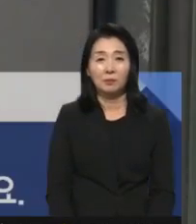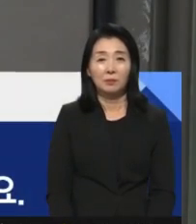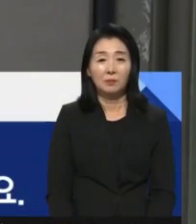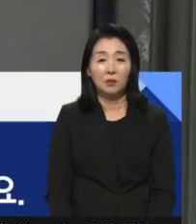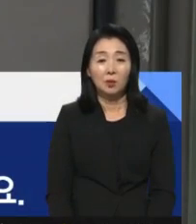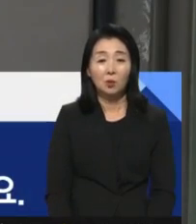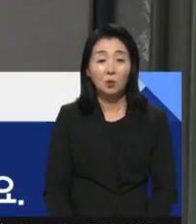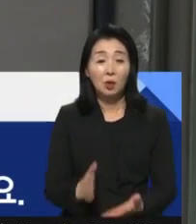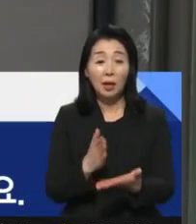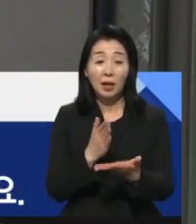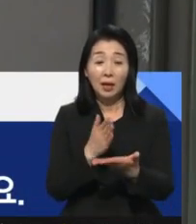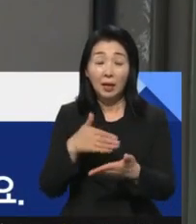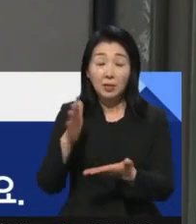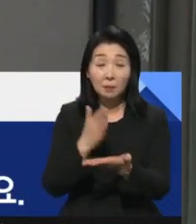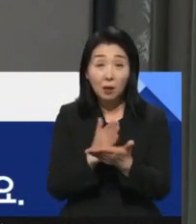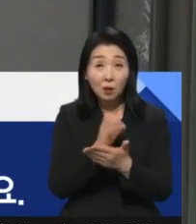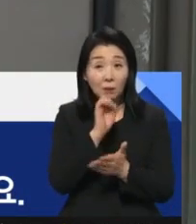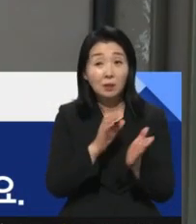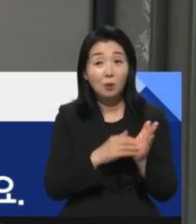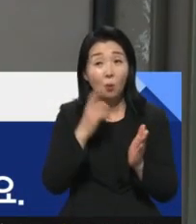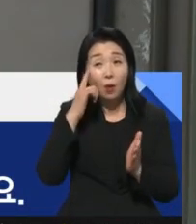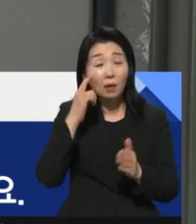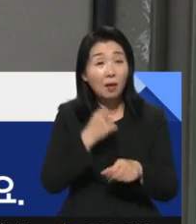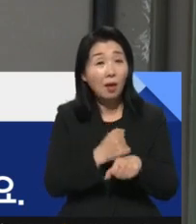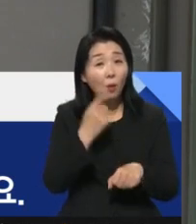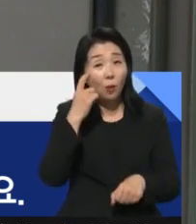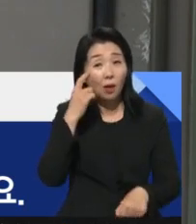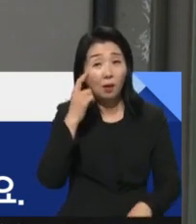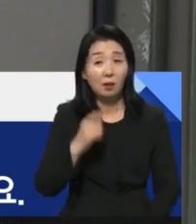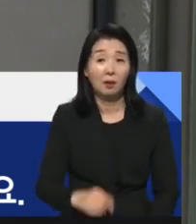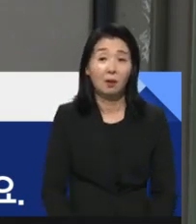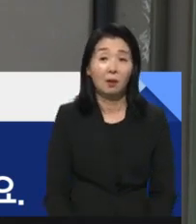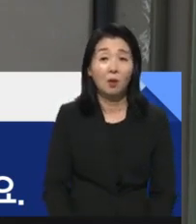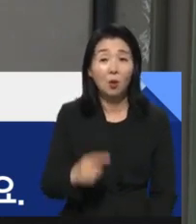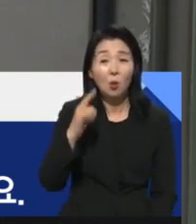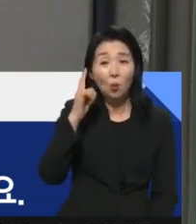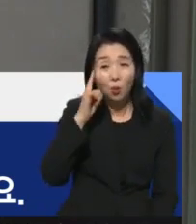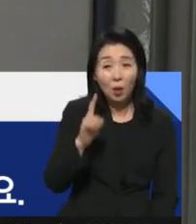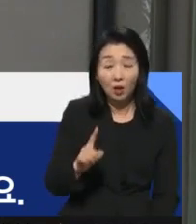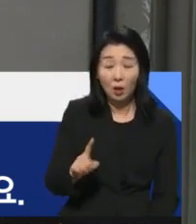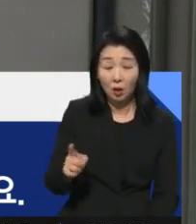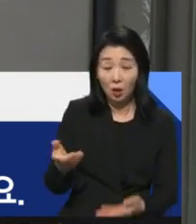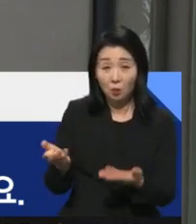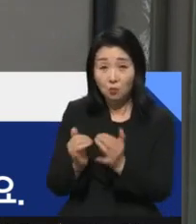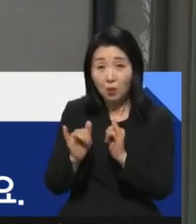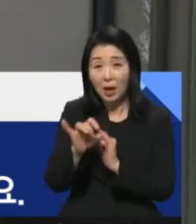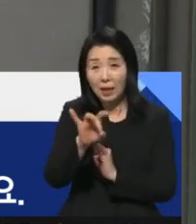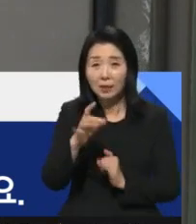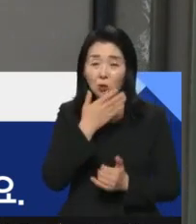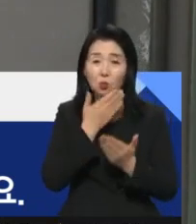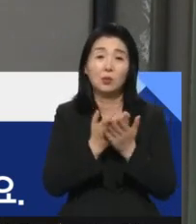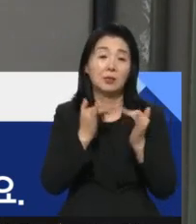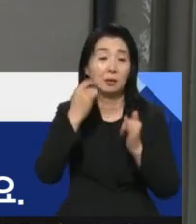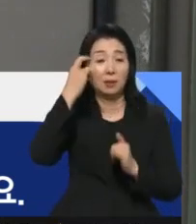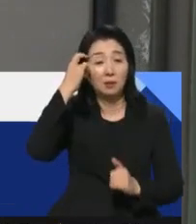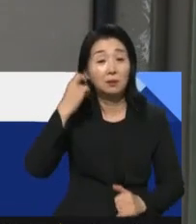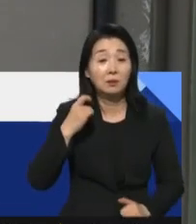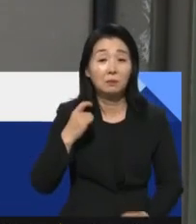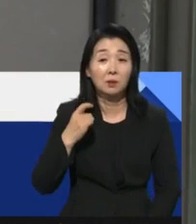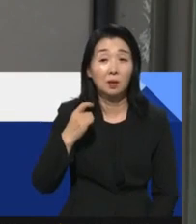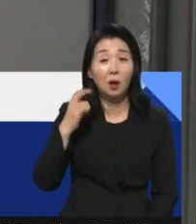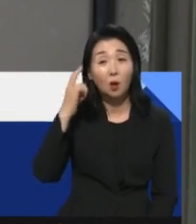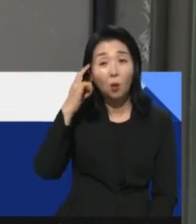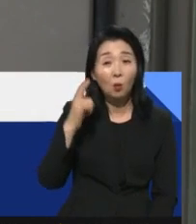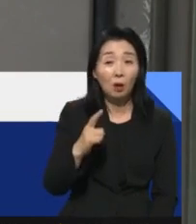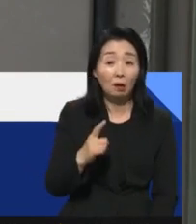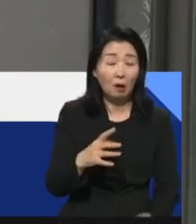말리시기는 했어요. 가지 말라고. 에이, 왜 그렇게까지 하냐. 아, 이분은 진짜 부하 하나하나가 소중한 사람이 구나하는 걸 많이 느꼈거든요. 한쪽에서 표현하기